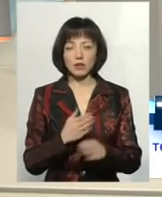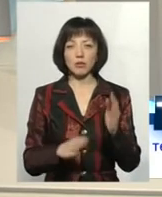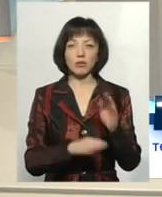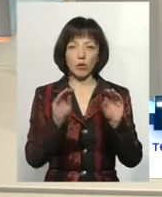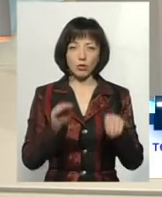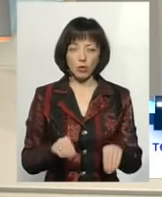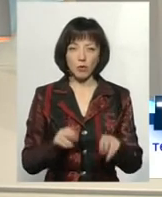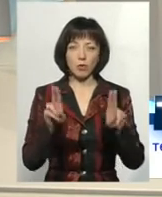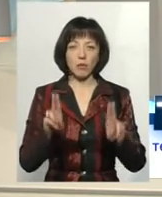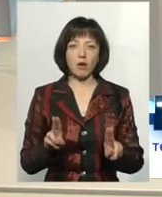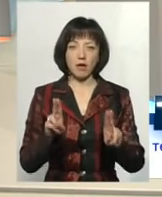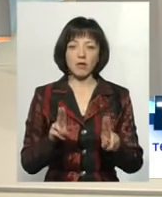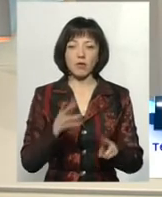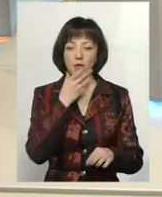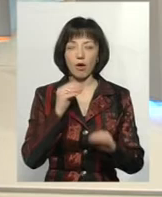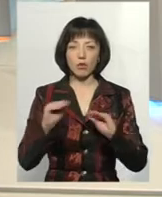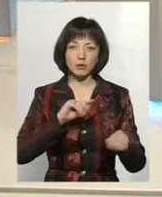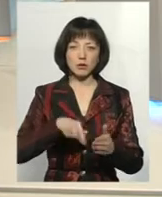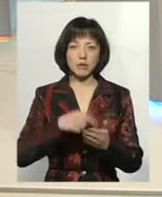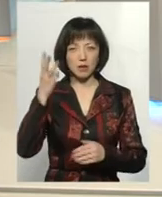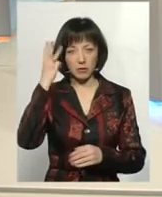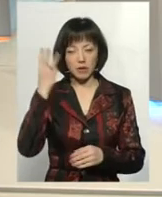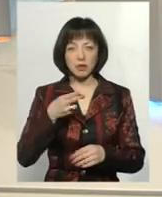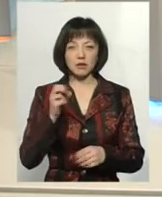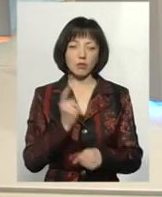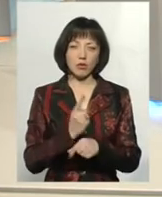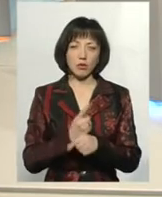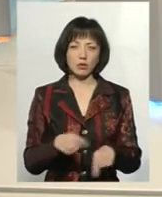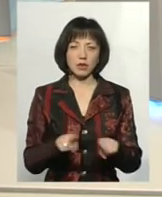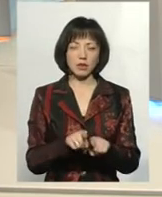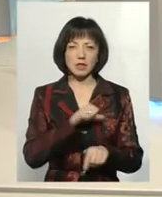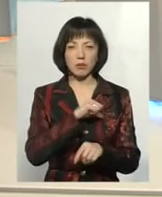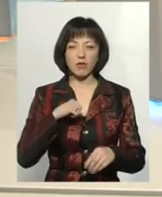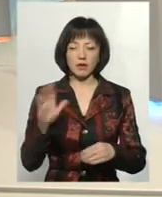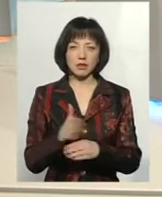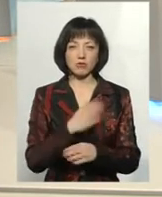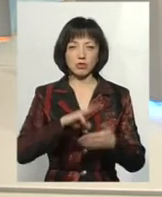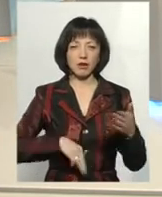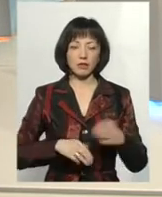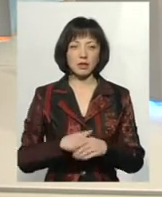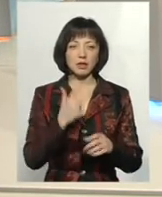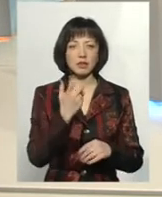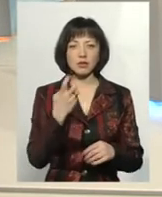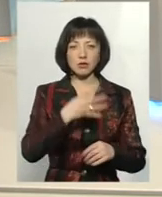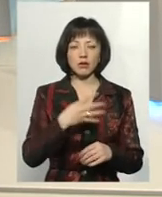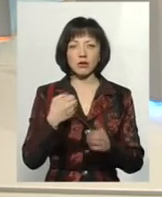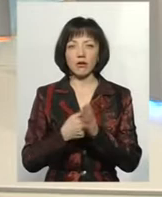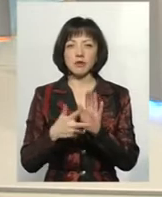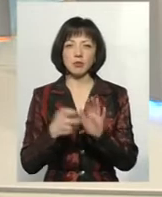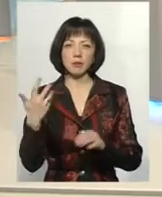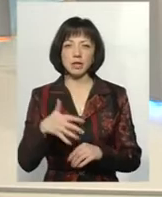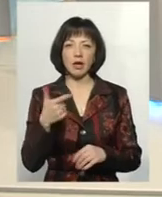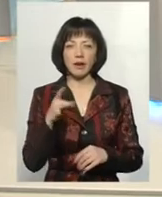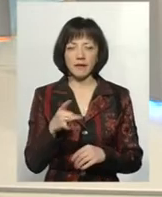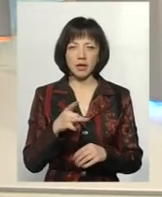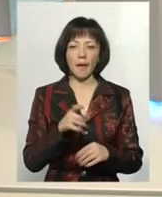правила, по правилах благоустрою в містах Хмельницького, де заборонено таке самовільне знесення. І штрафні санкції від 340 до 850 гривень.